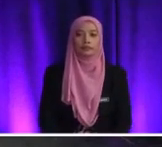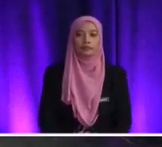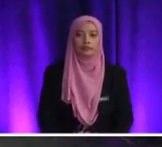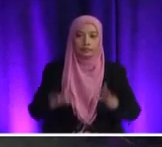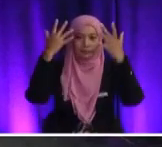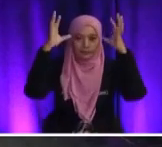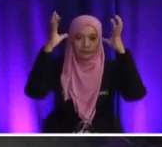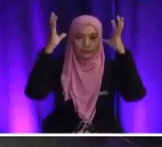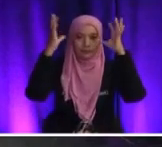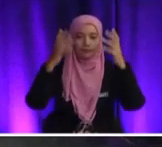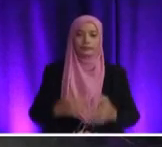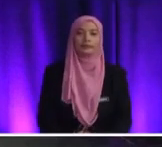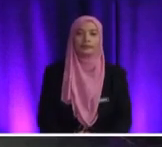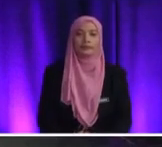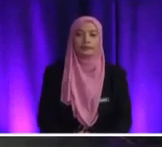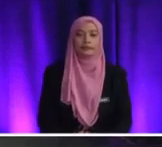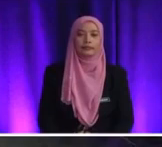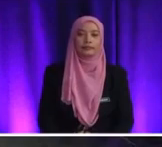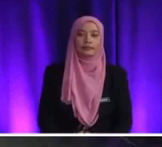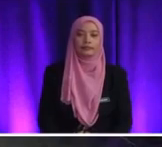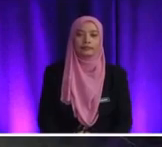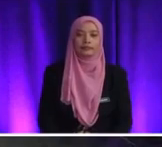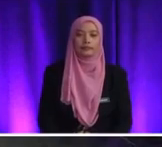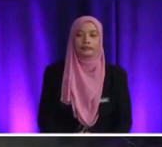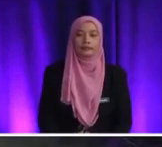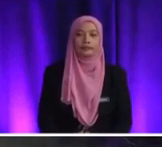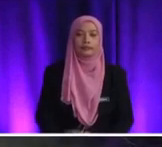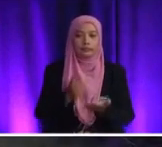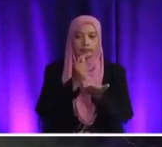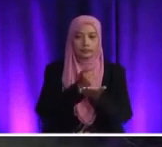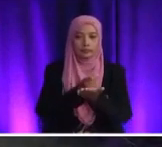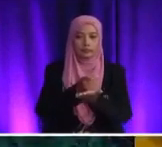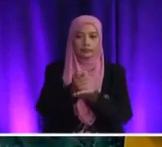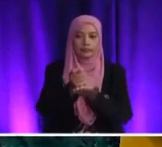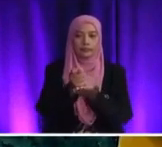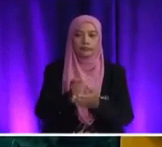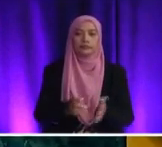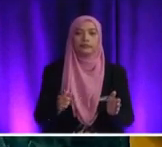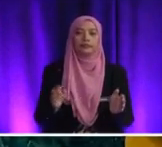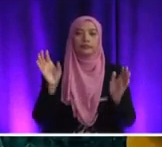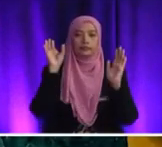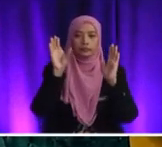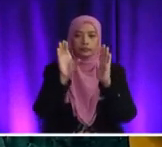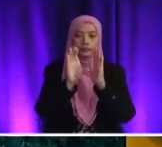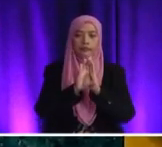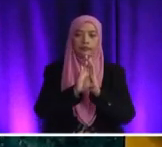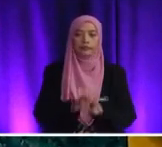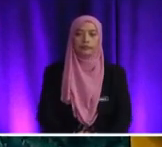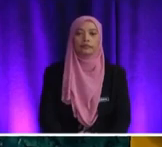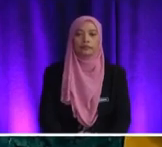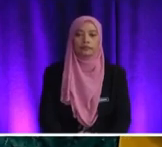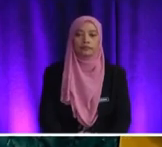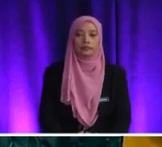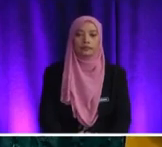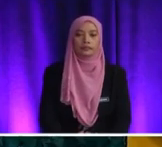possessed hehehe baik eh lah kita teruskan dengan gambar ini ya siapa Nah bagi